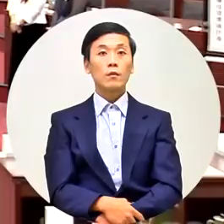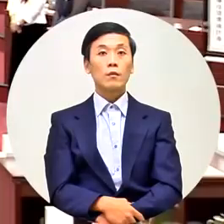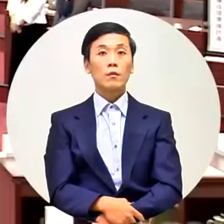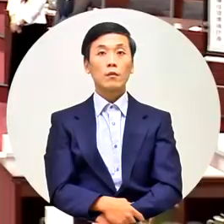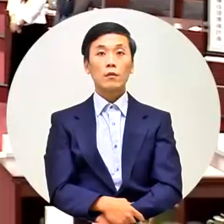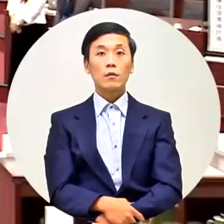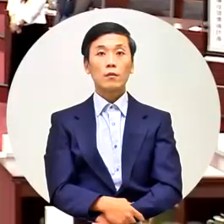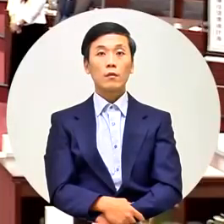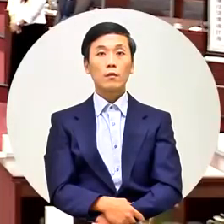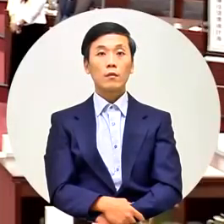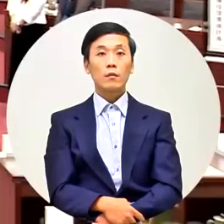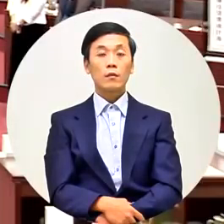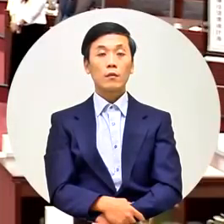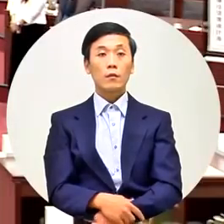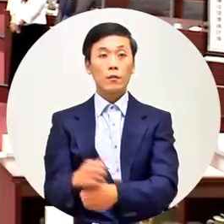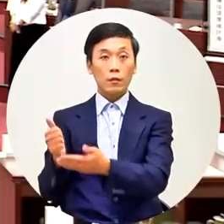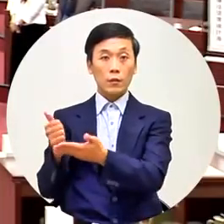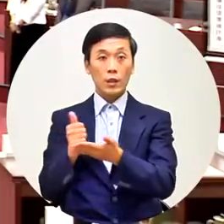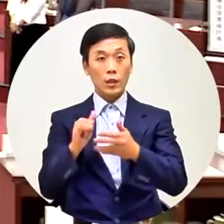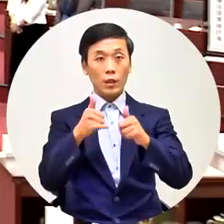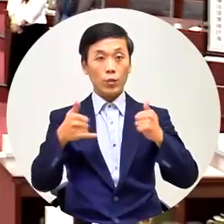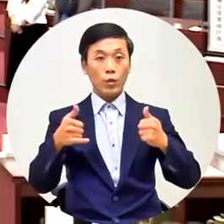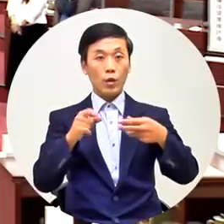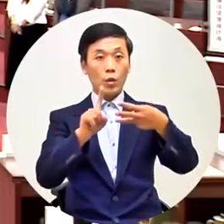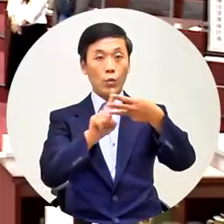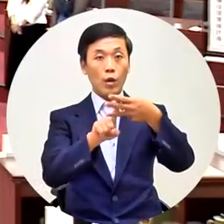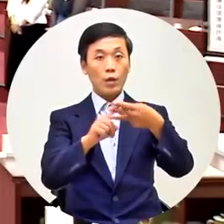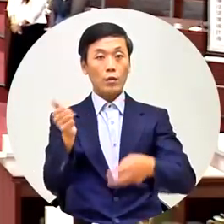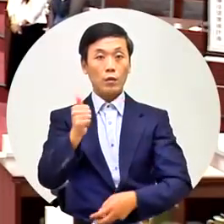请王义雄议员领取选票。